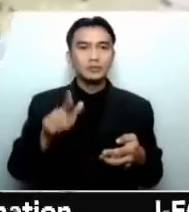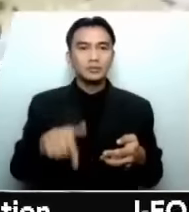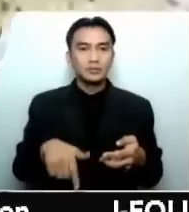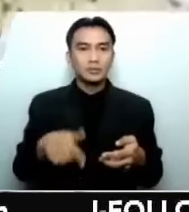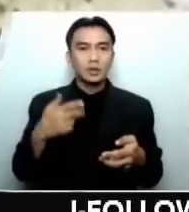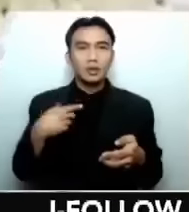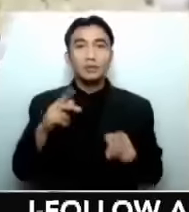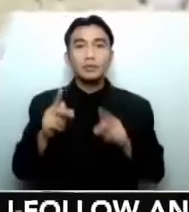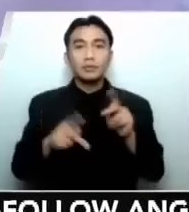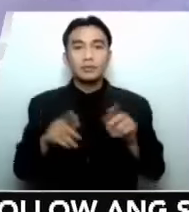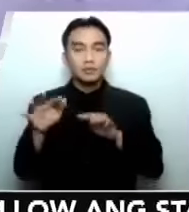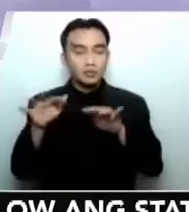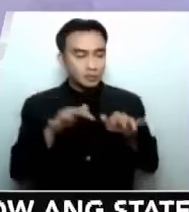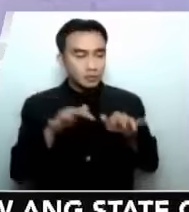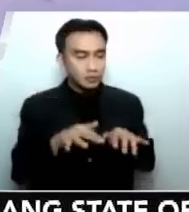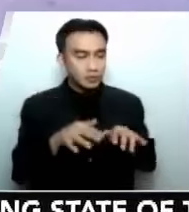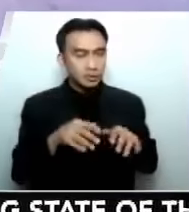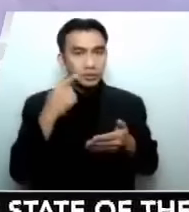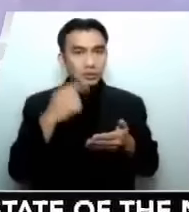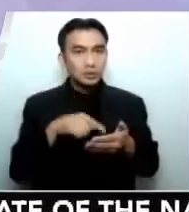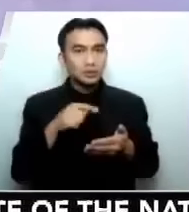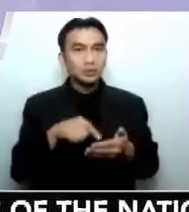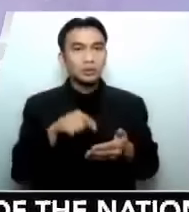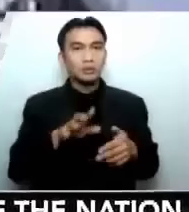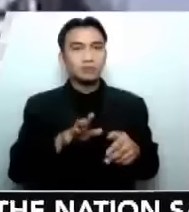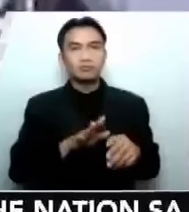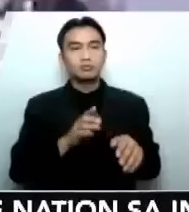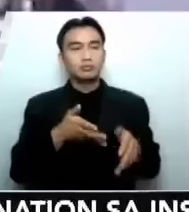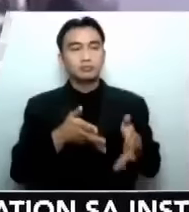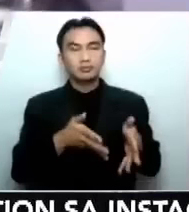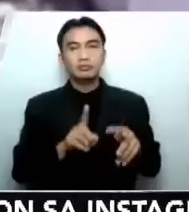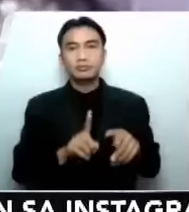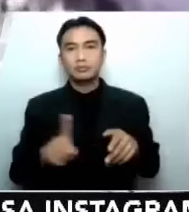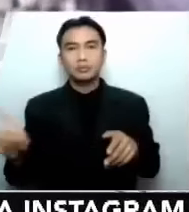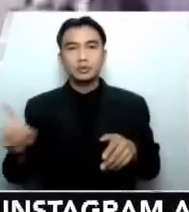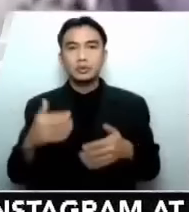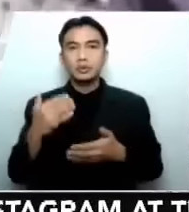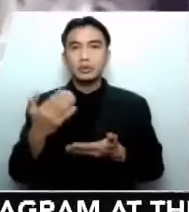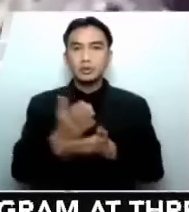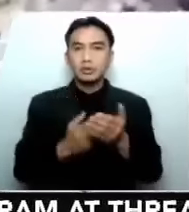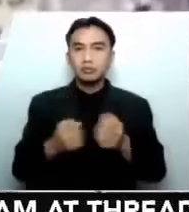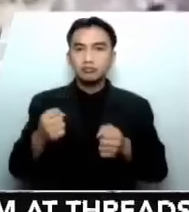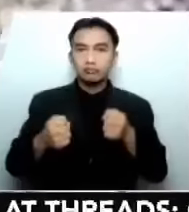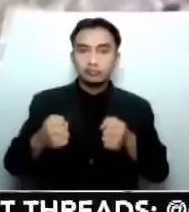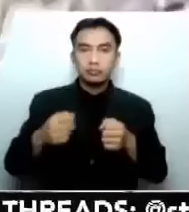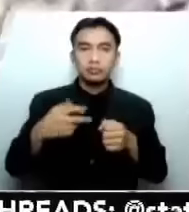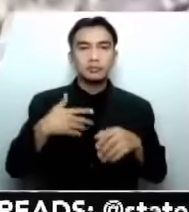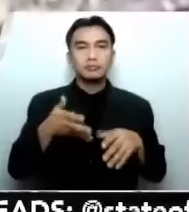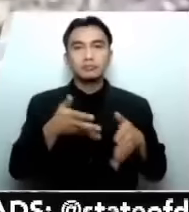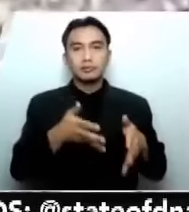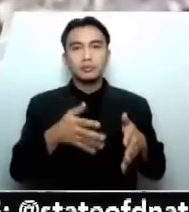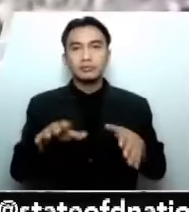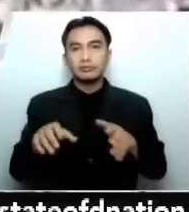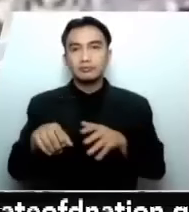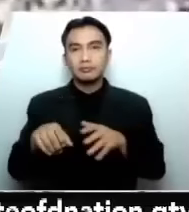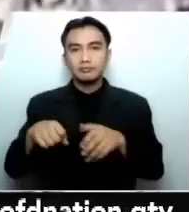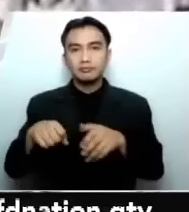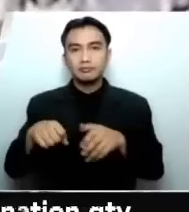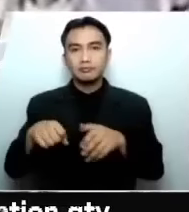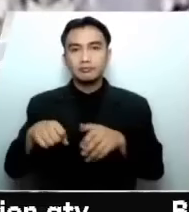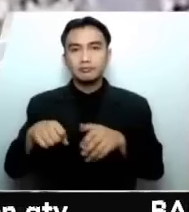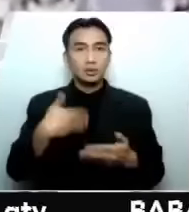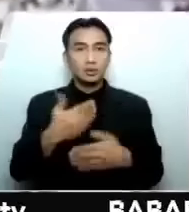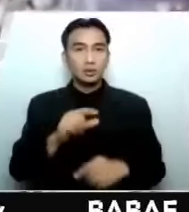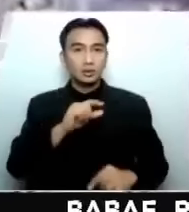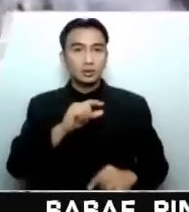pero umalis din. Nilagpasan din siya ng ilang motorista. Dumating din ang security guard ng UPLB. 7:30 p.m. nang dumating